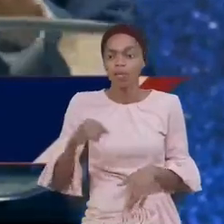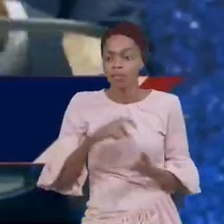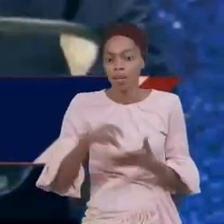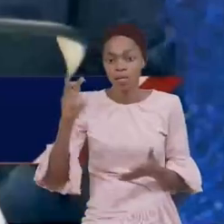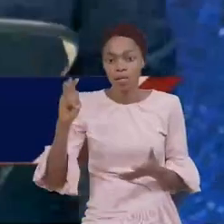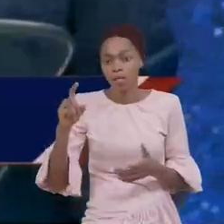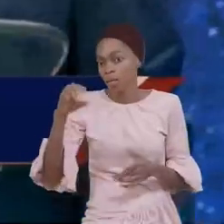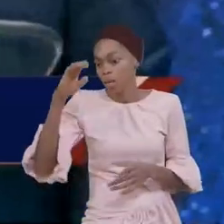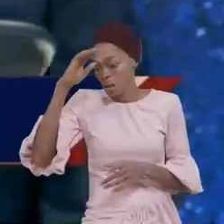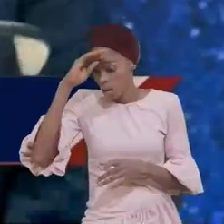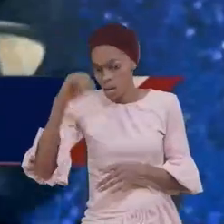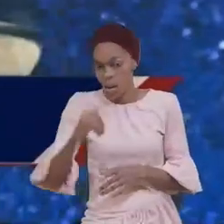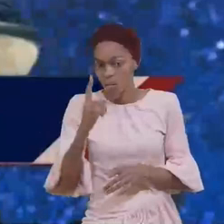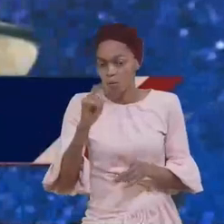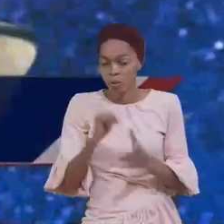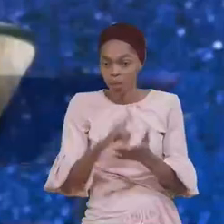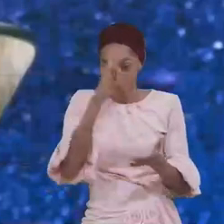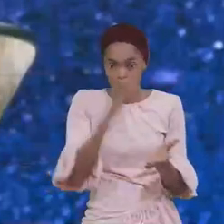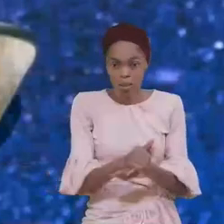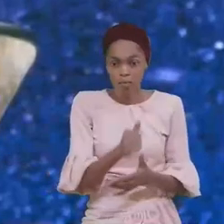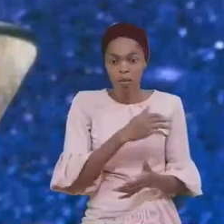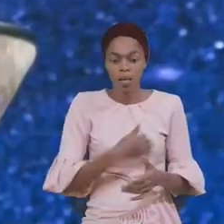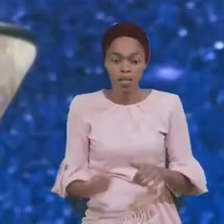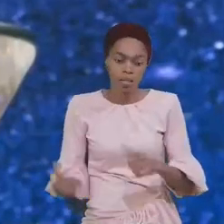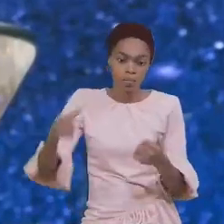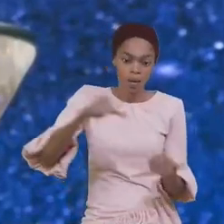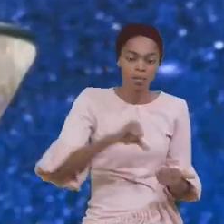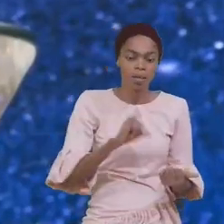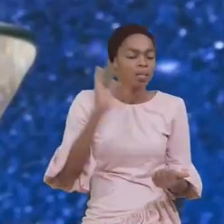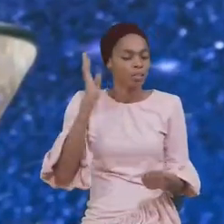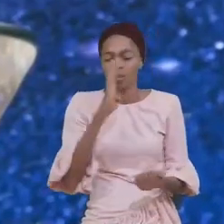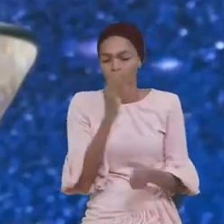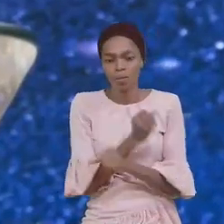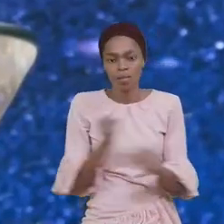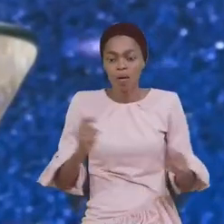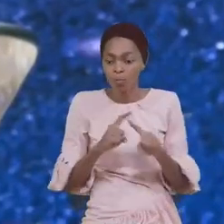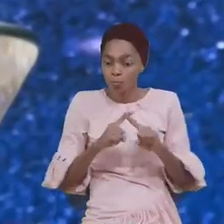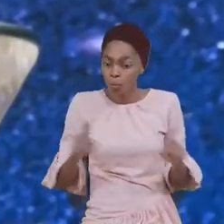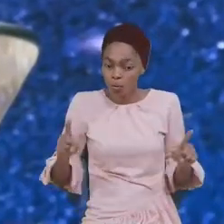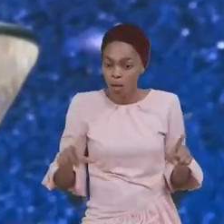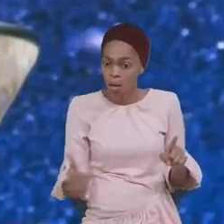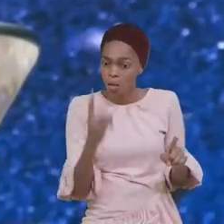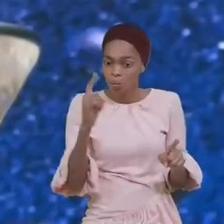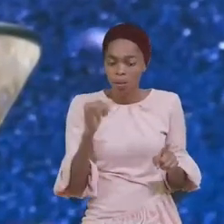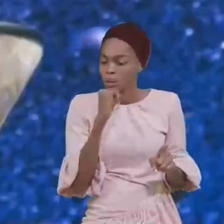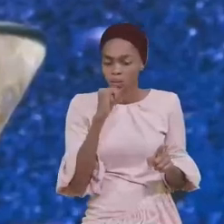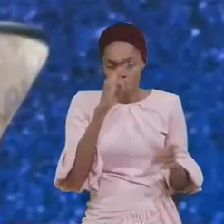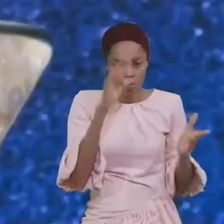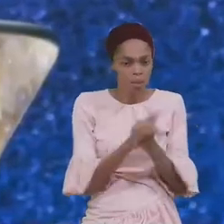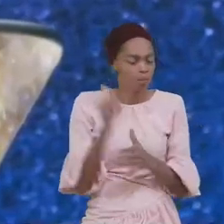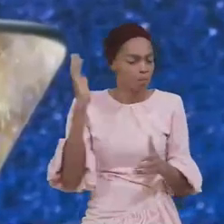croira et qui sera baptisé sera sauvé. Mais celui qui ne croira pas sera